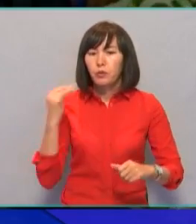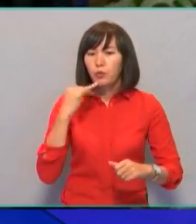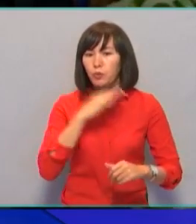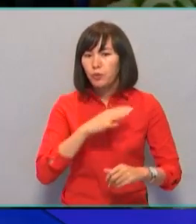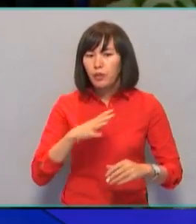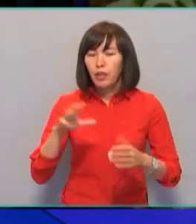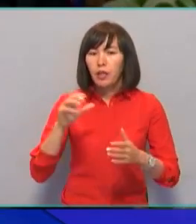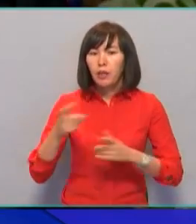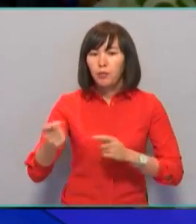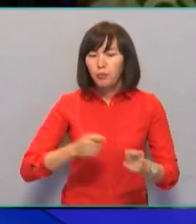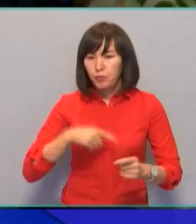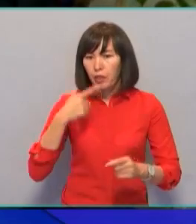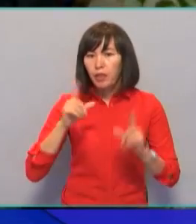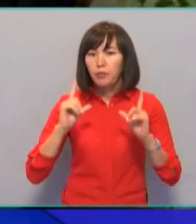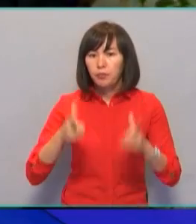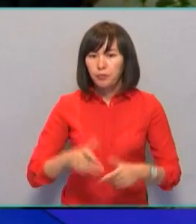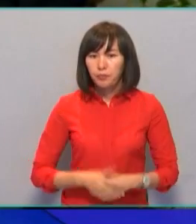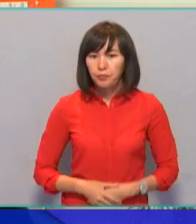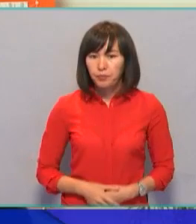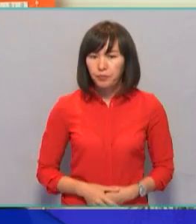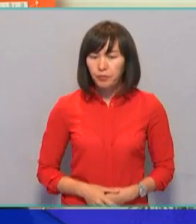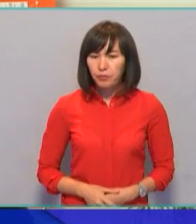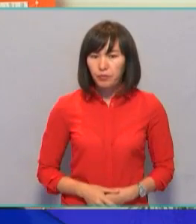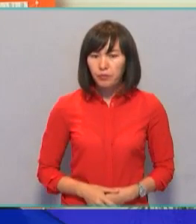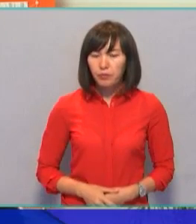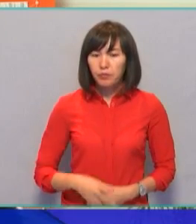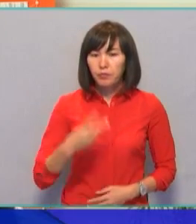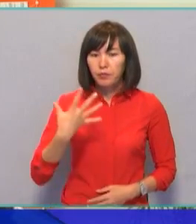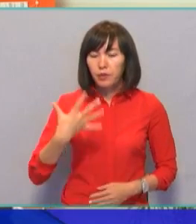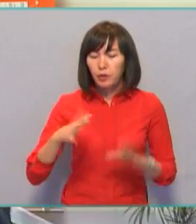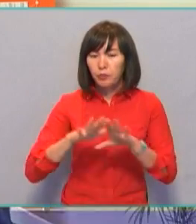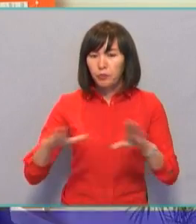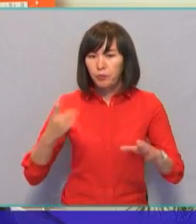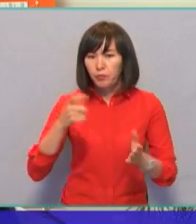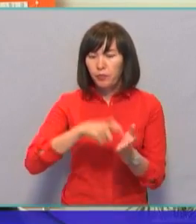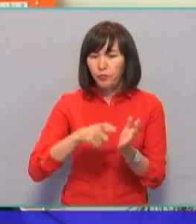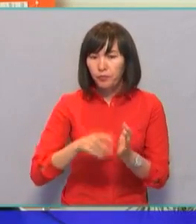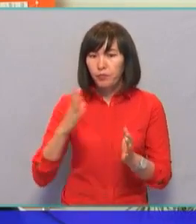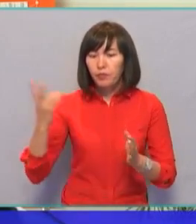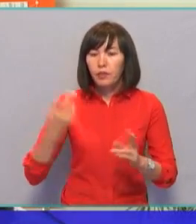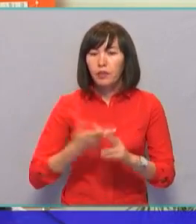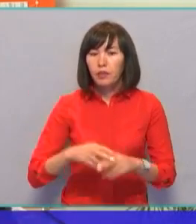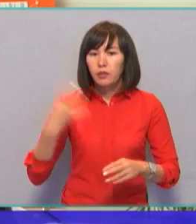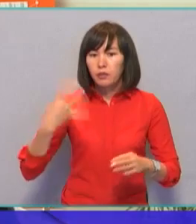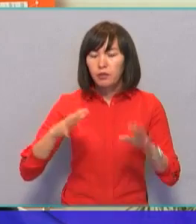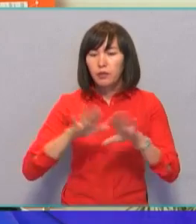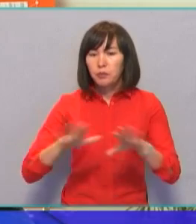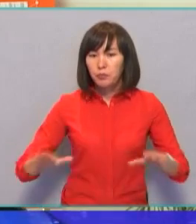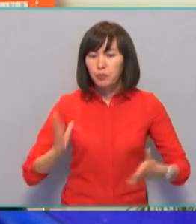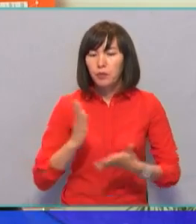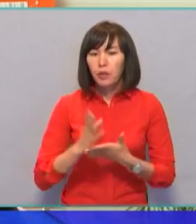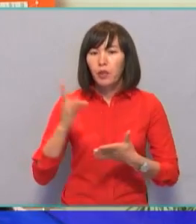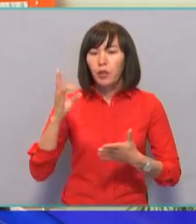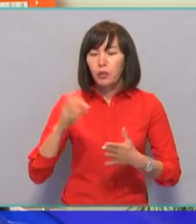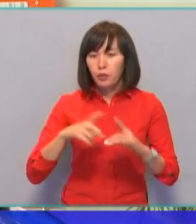көптігін ведомство басшысы да растап отыр. Балалар 25 бала бір сыныпта болу керек, бірақ сол сыныпта 40 бала болып, бірақ